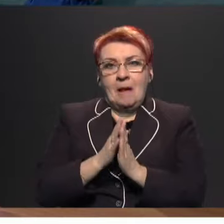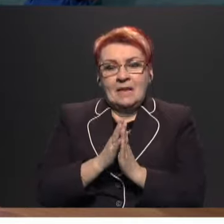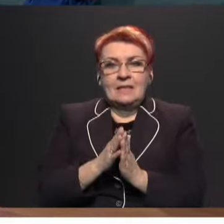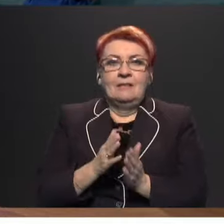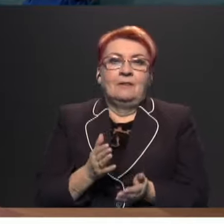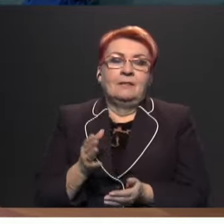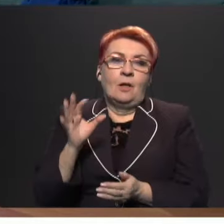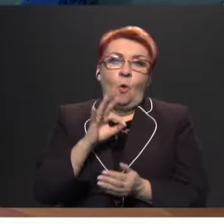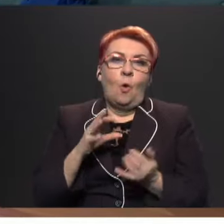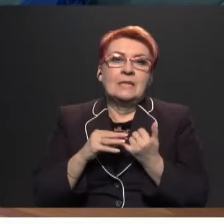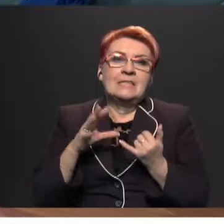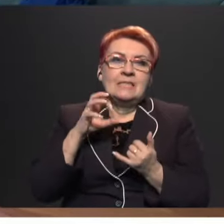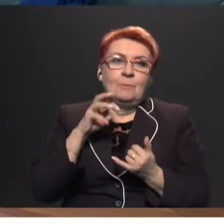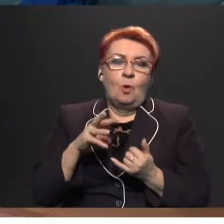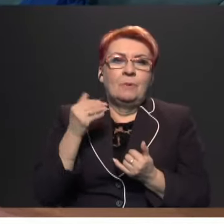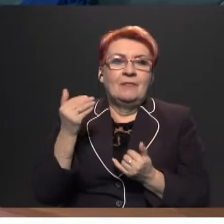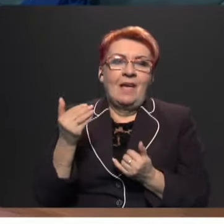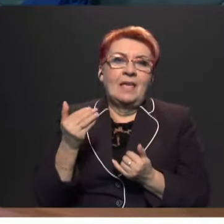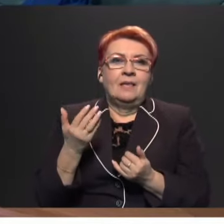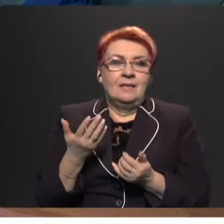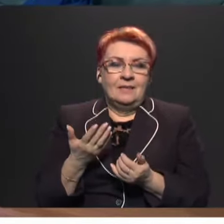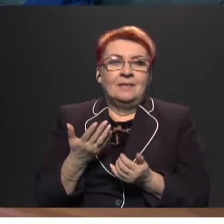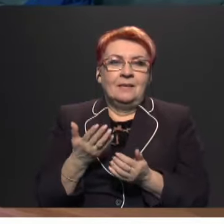о земном, они как-то